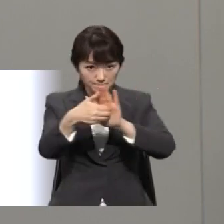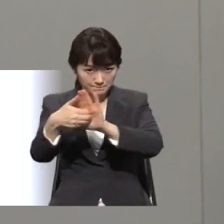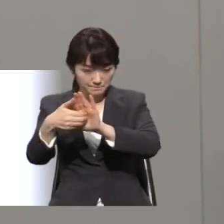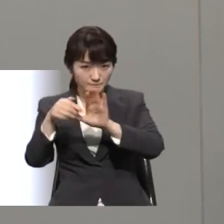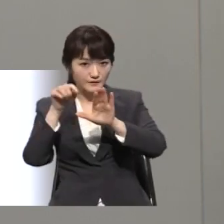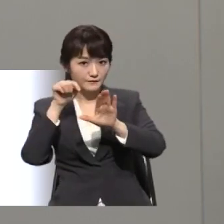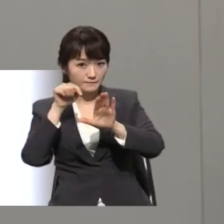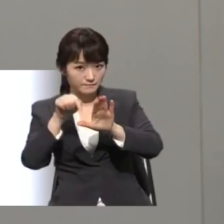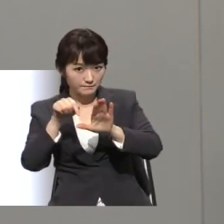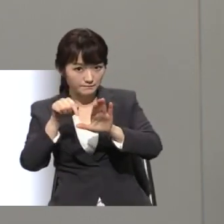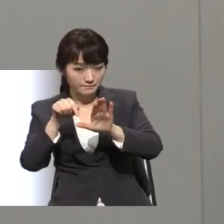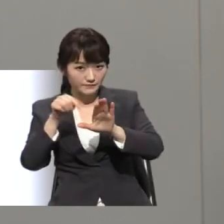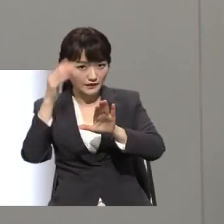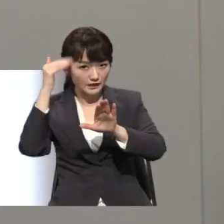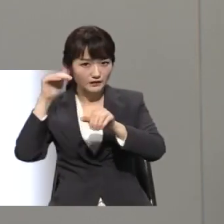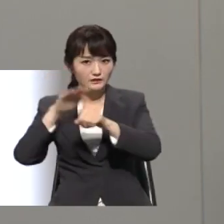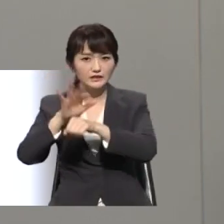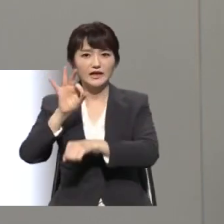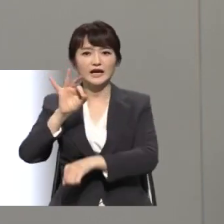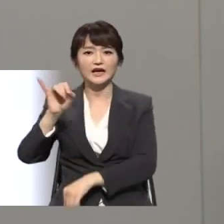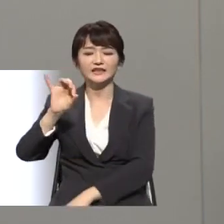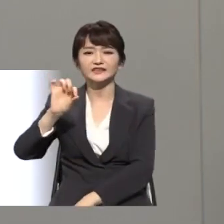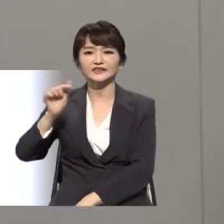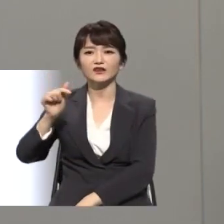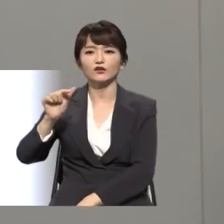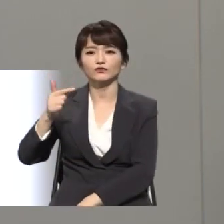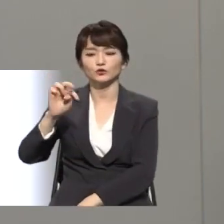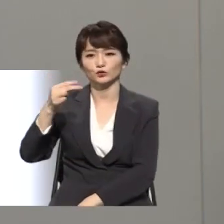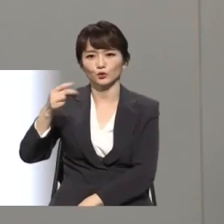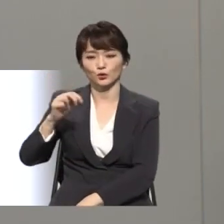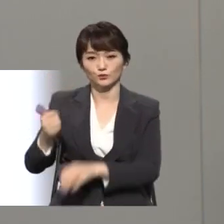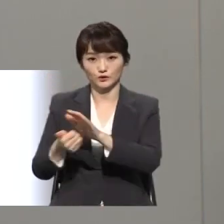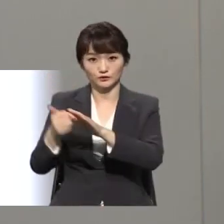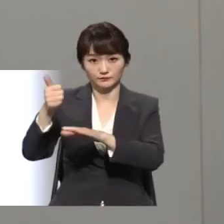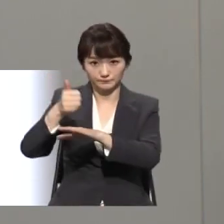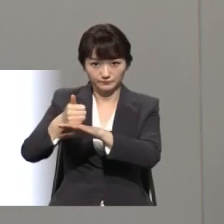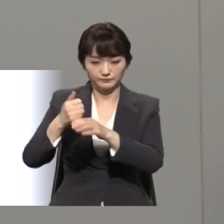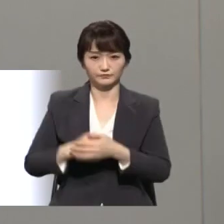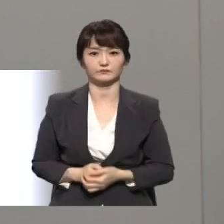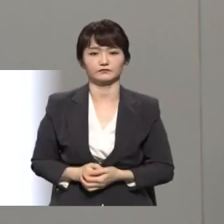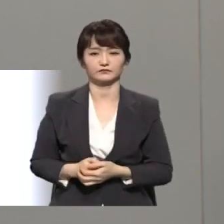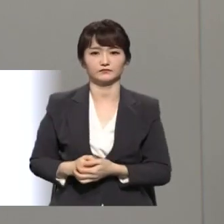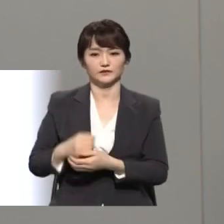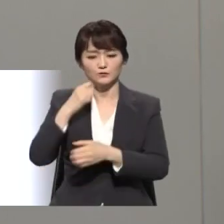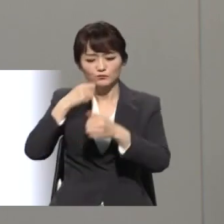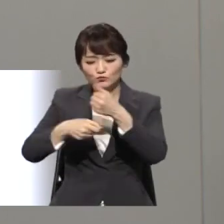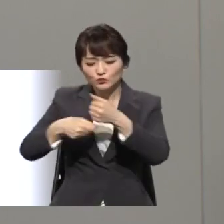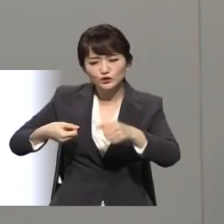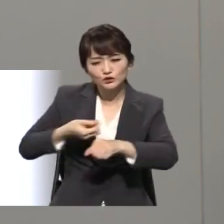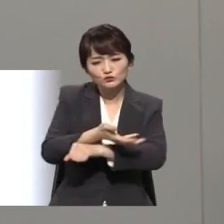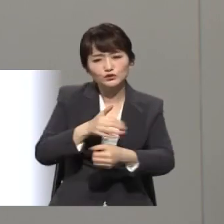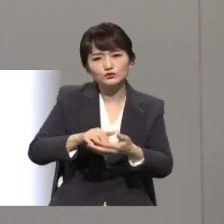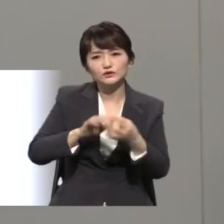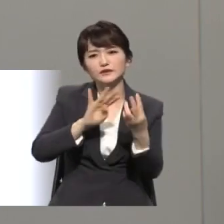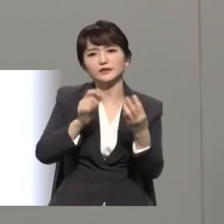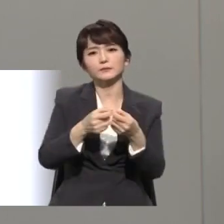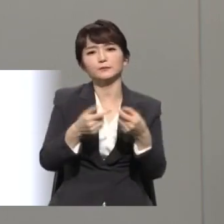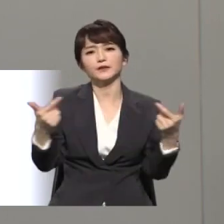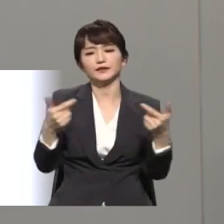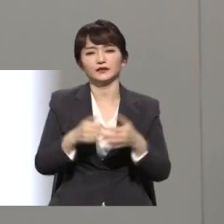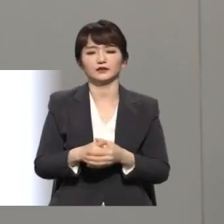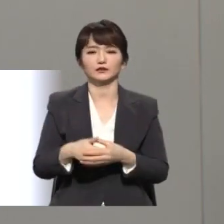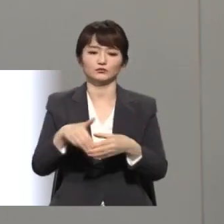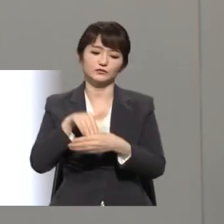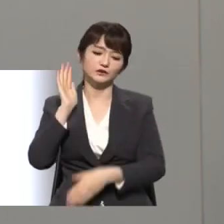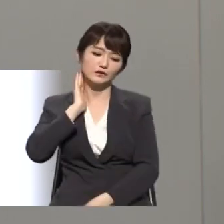미사일 방어 체대 있는 한국형 아이언 놈을 성공시켰습니다 방산 수출 규모도 3배나 늘었습니다 특히 문재인 대통령